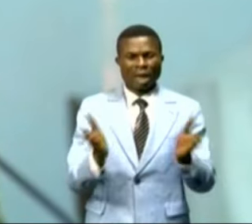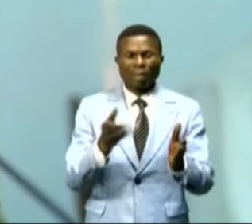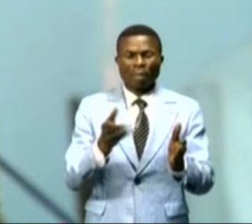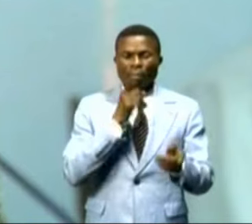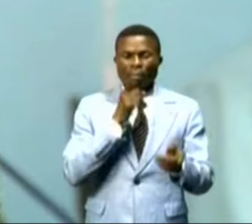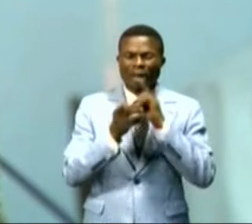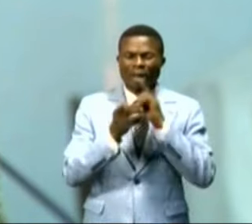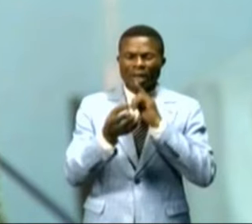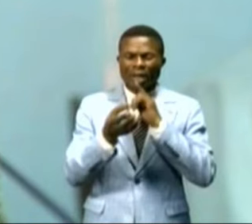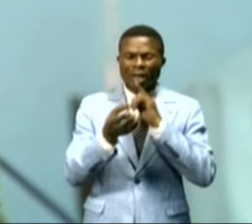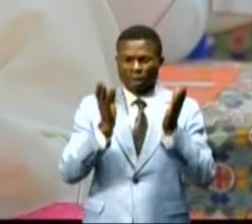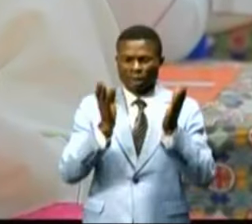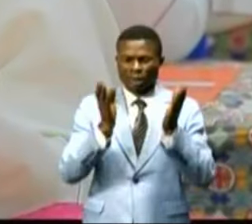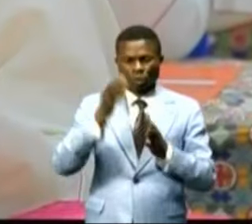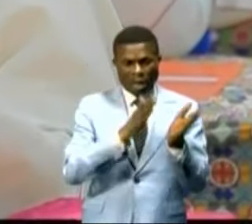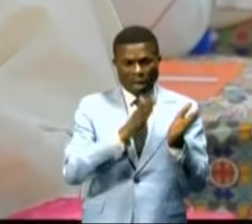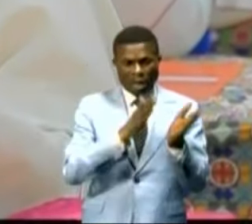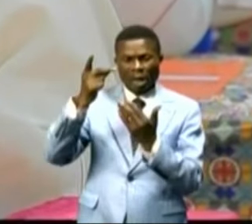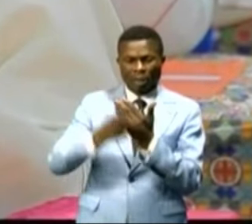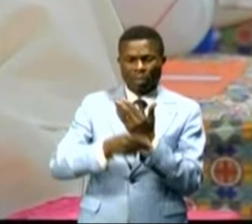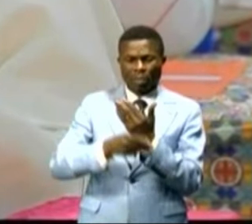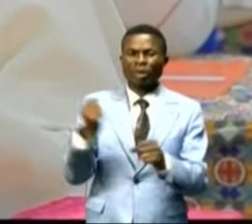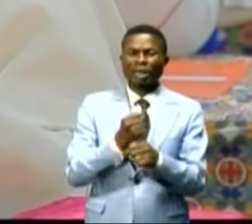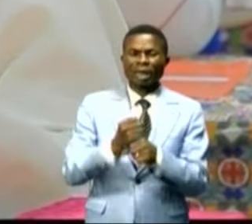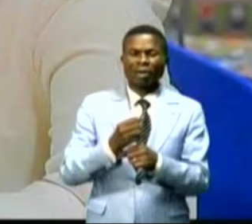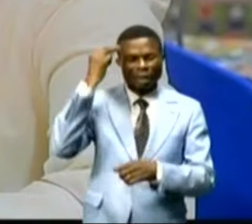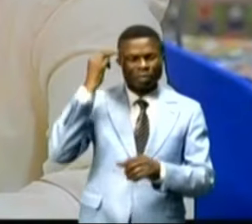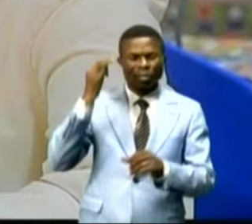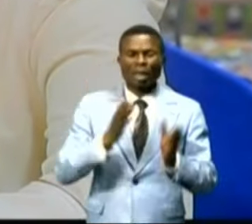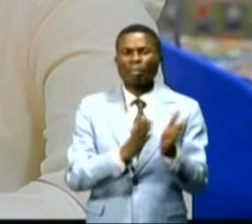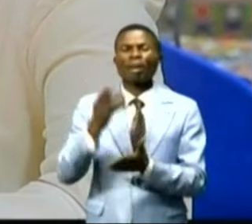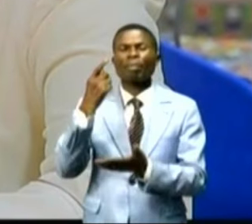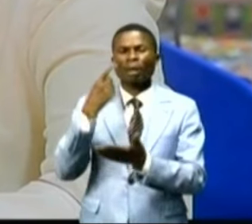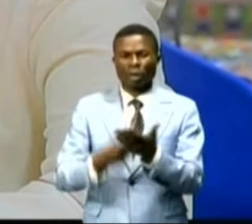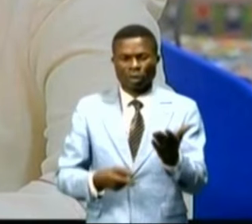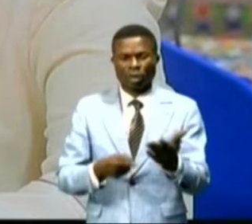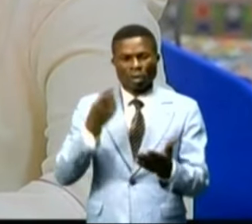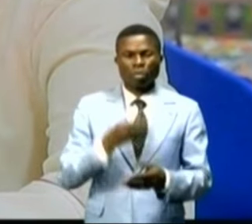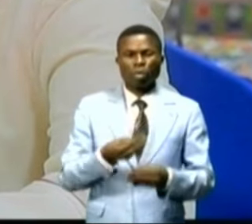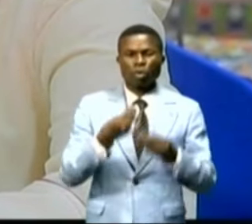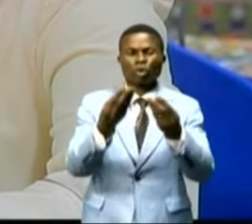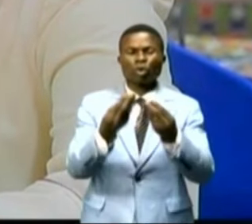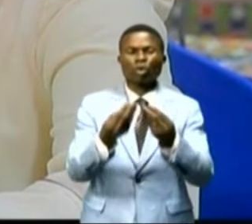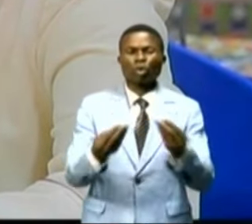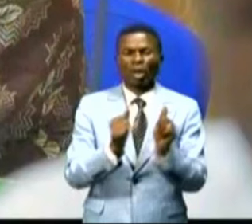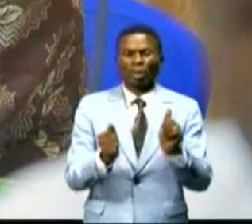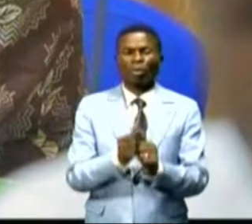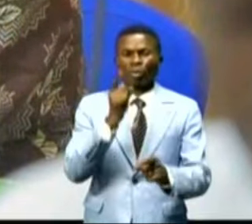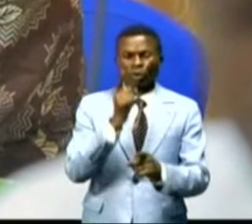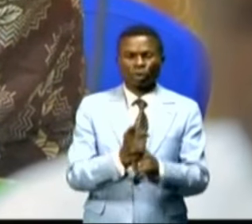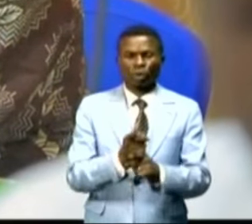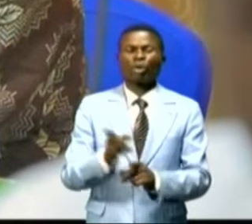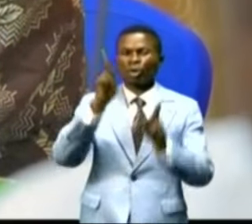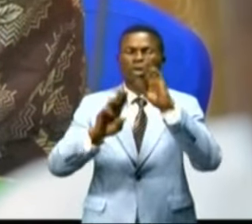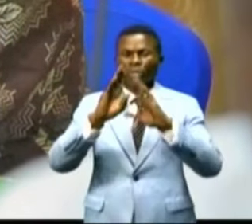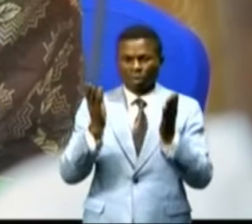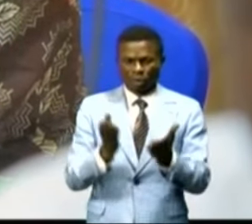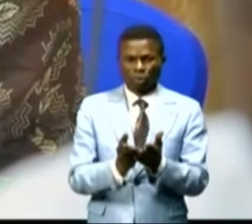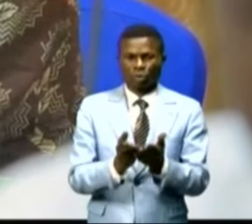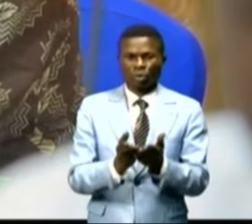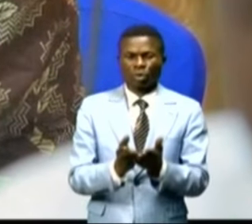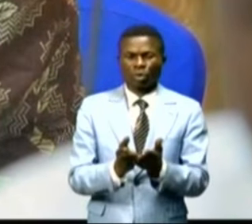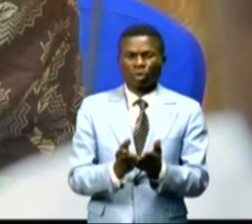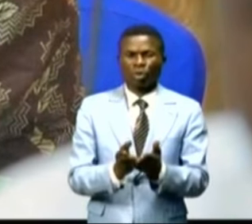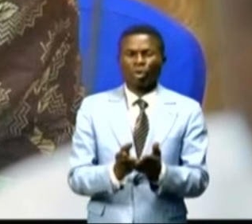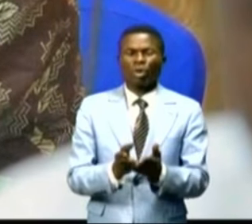que prévoit le programme d'action de son gouvernement pour rencontrer les préoccupations exprimées par ceux qui vivent les